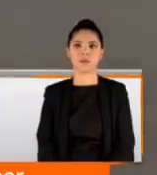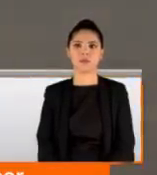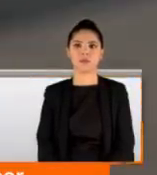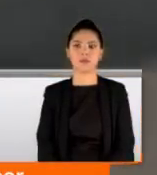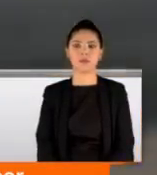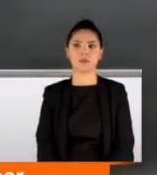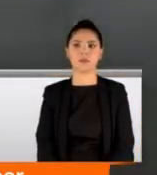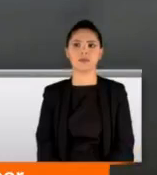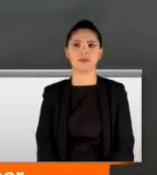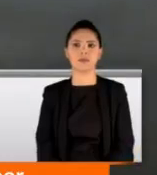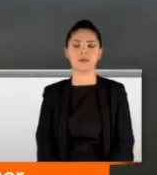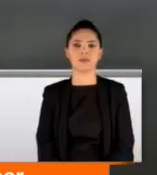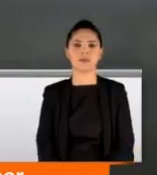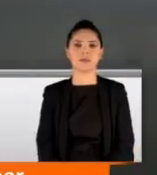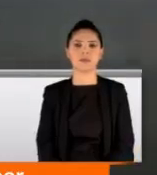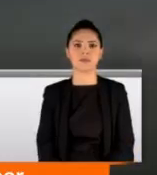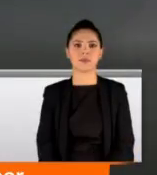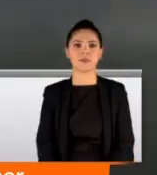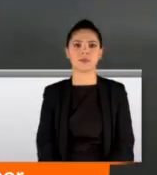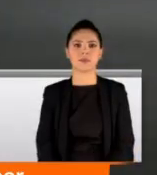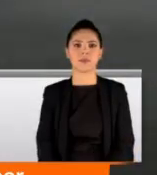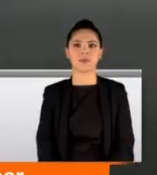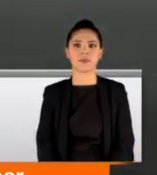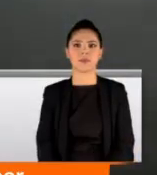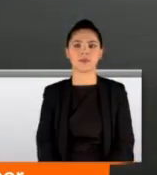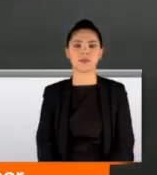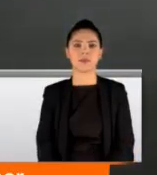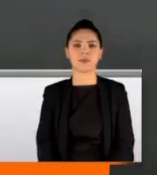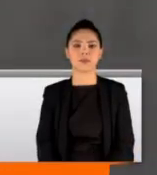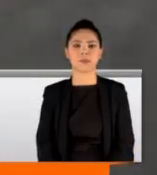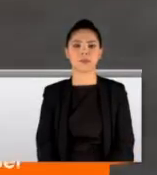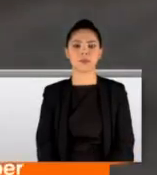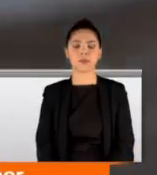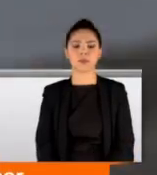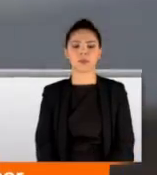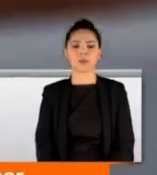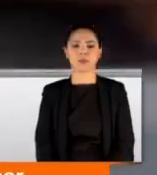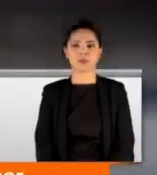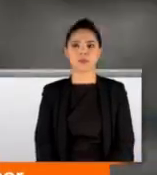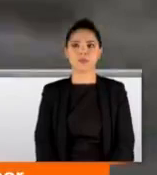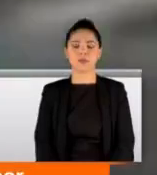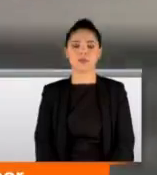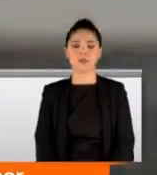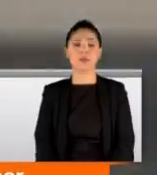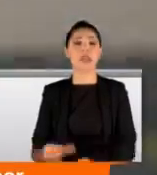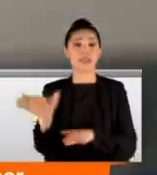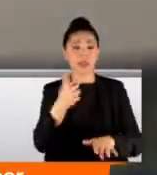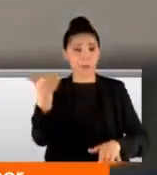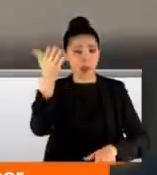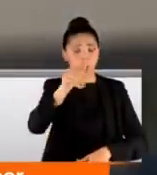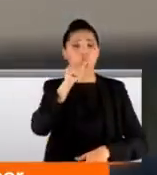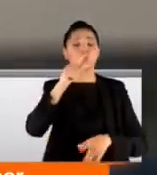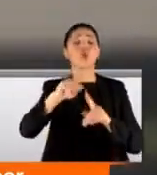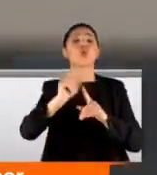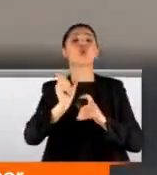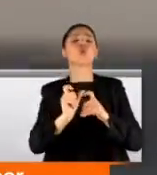Tekneler gitti. Of of of of of, şuraya bak. İnanamıyorum ya, böyle bir şey yok ya. Oo, suya bak nasıl yükseliyor. Depremin ardından